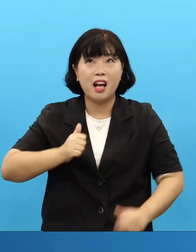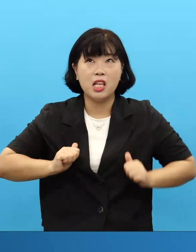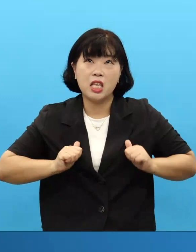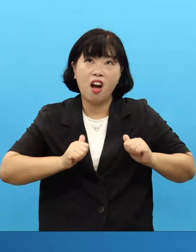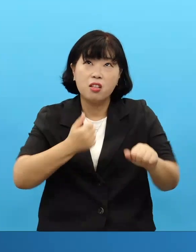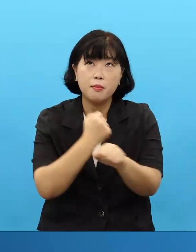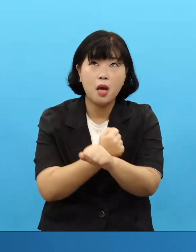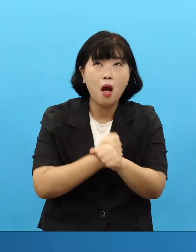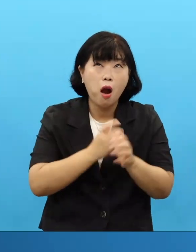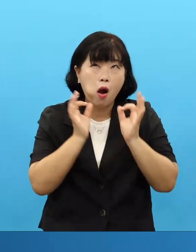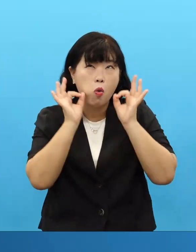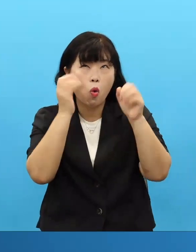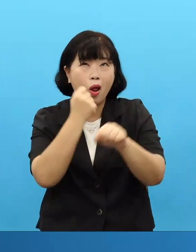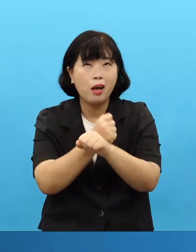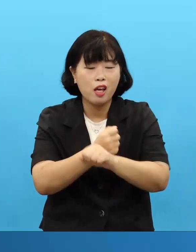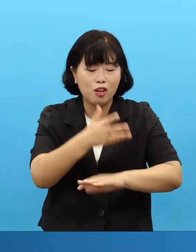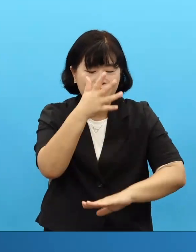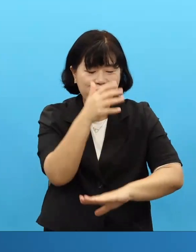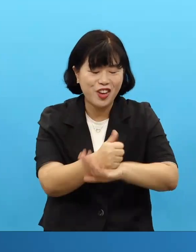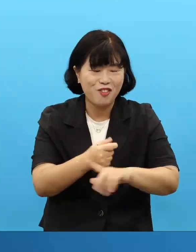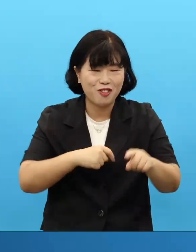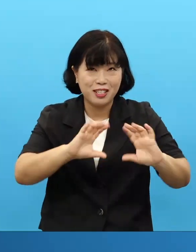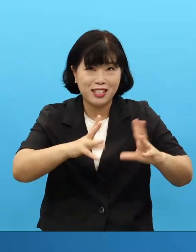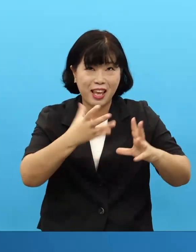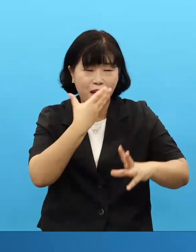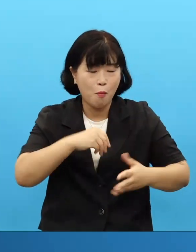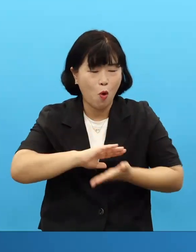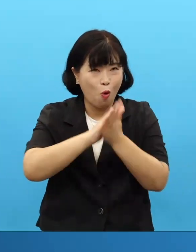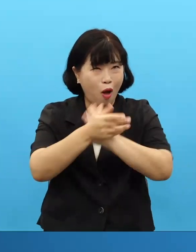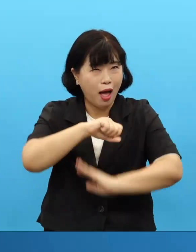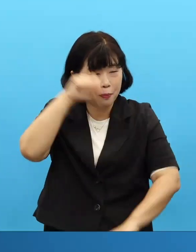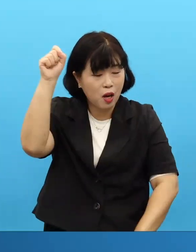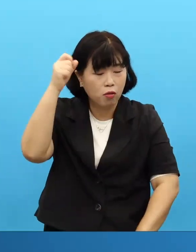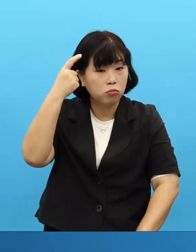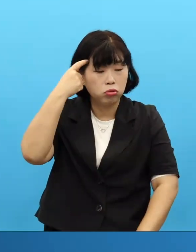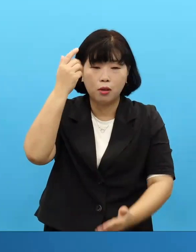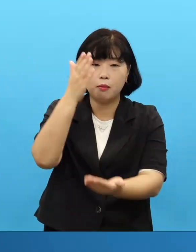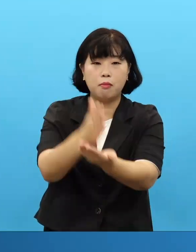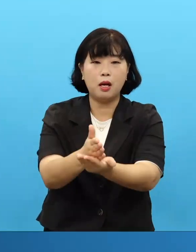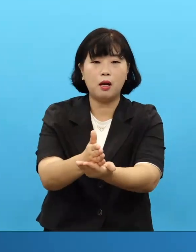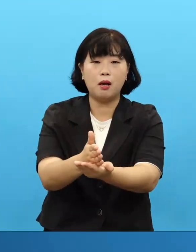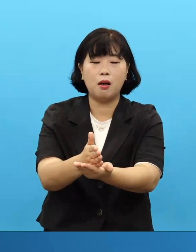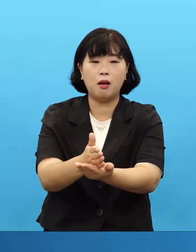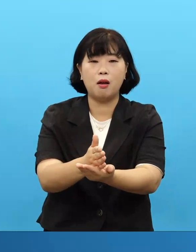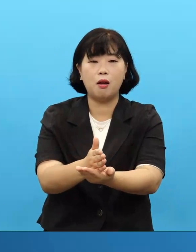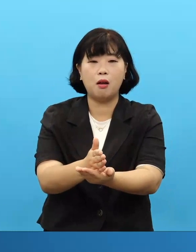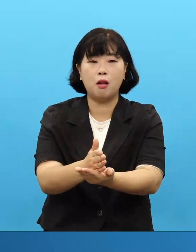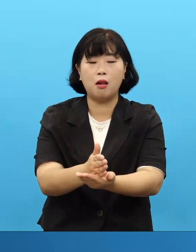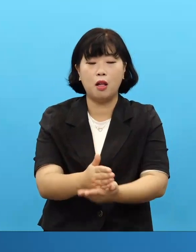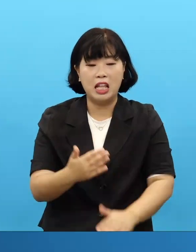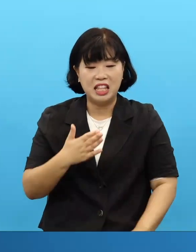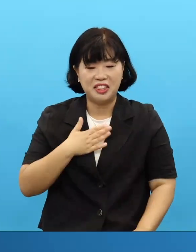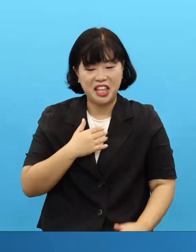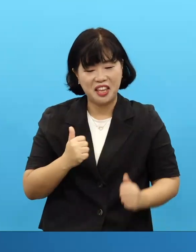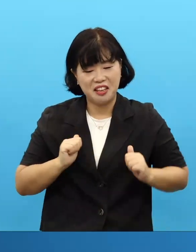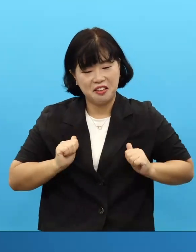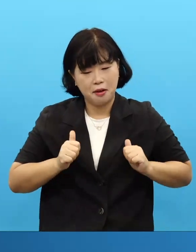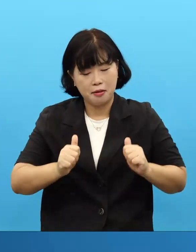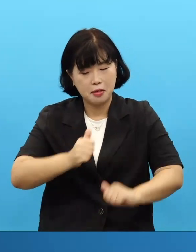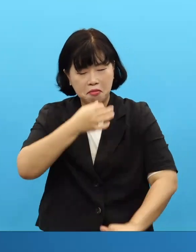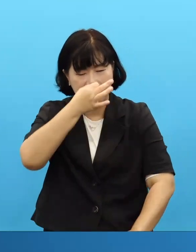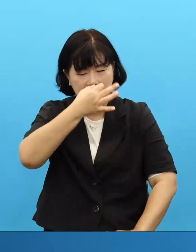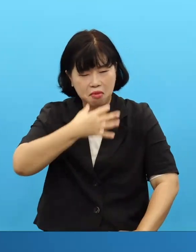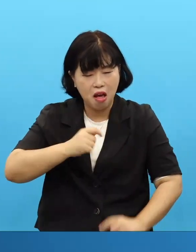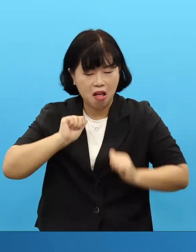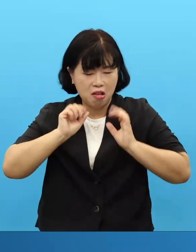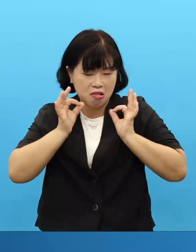need for it because by your strength alone you cannot do world evangelization. 우리의 힘으로는 직장 생활도 힘들어요. By our capacity alone,